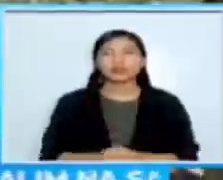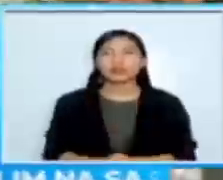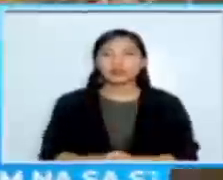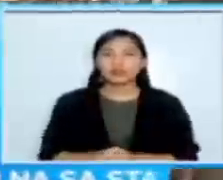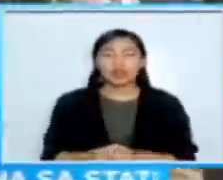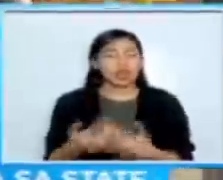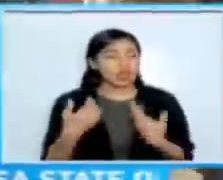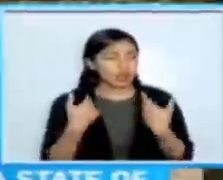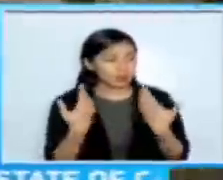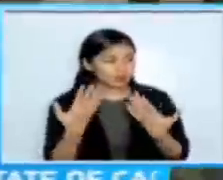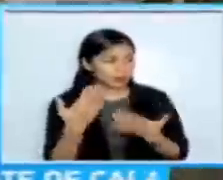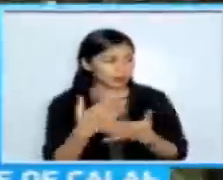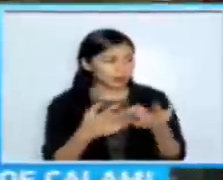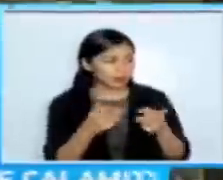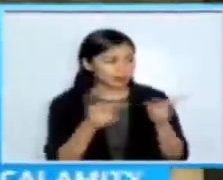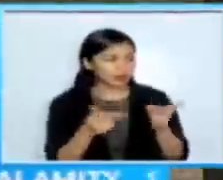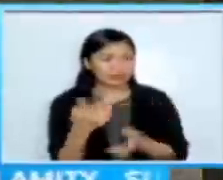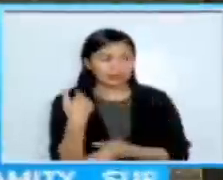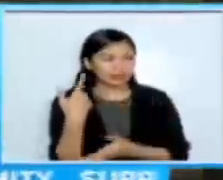Meron pa. In fact,